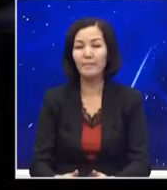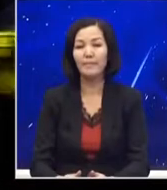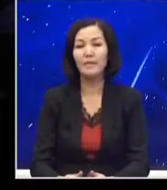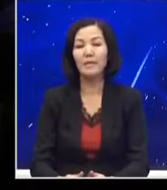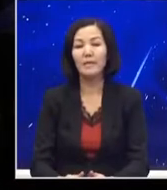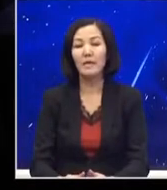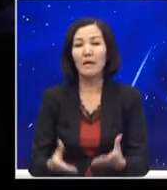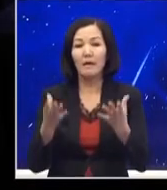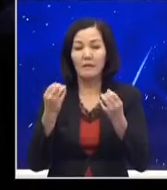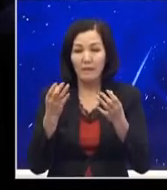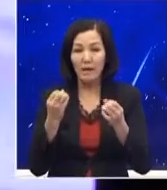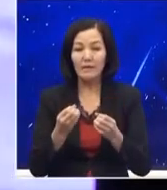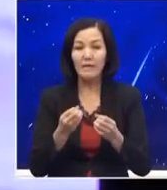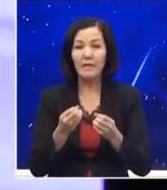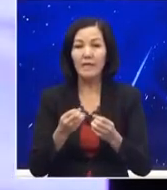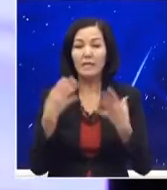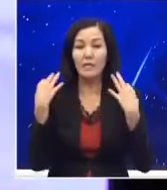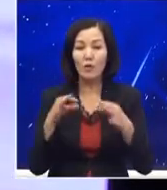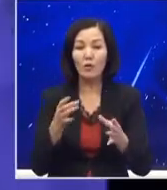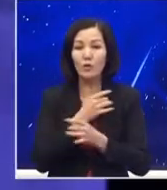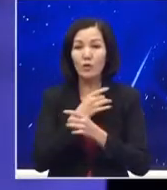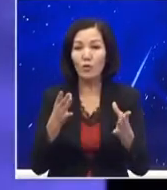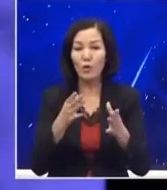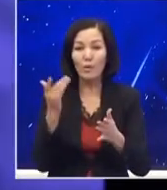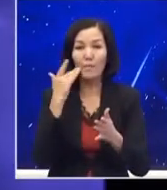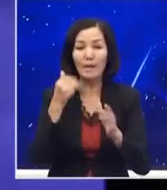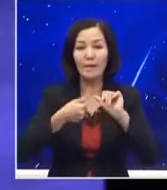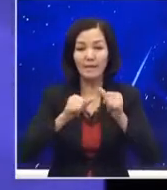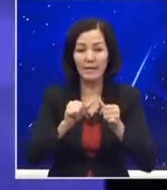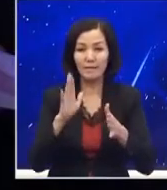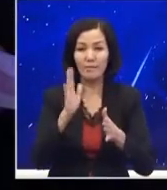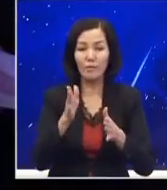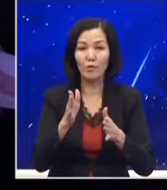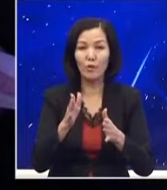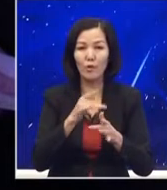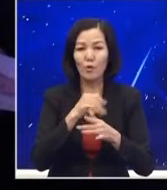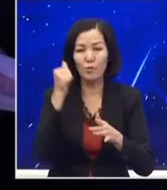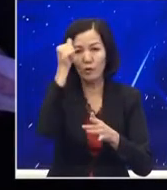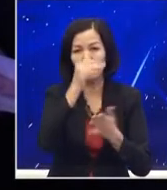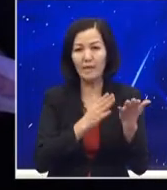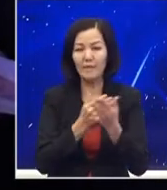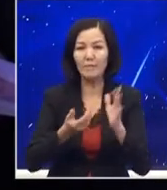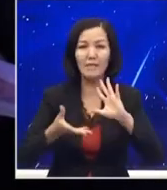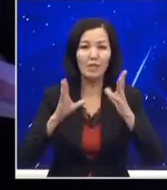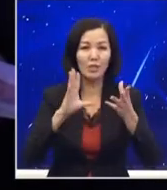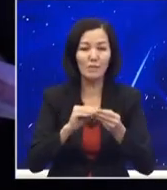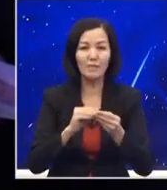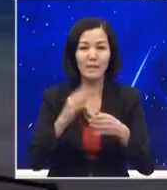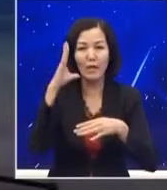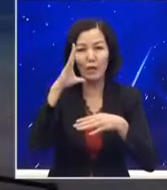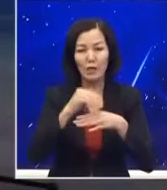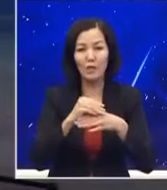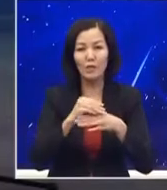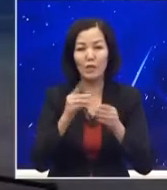асып мерейі тасығандардың жадында бұл тәуелсіздік тойы мәңгі сақталады. Бір емес көп жылдық қызметтің жемісі. Кеште марқайып